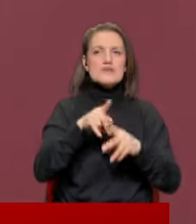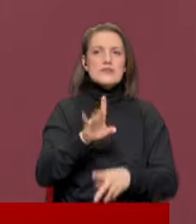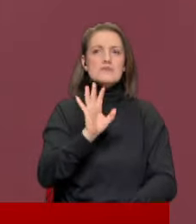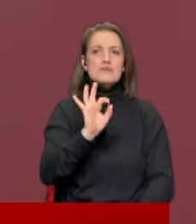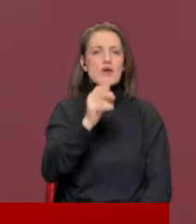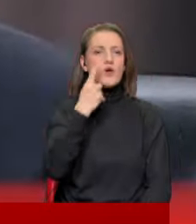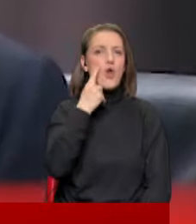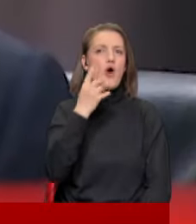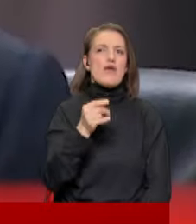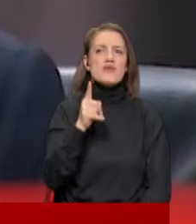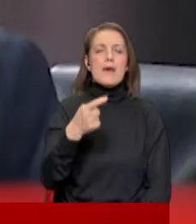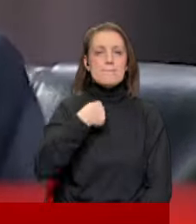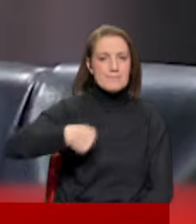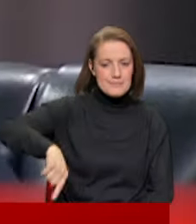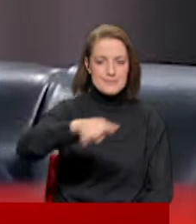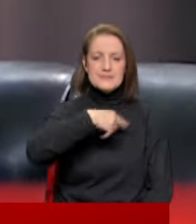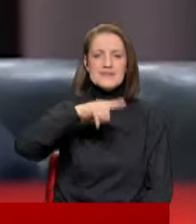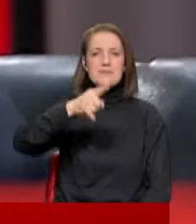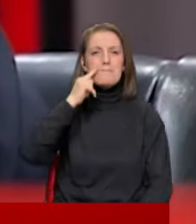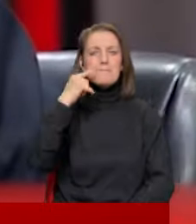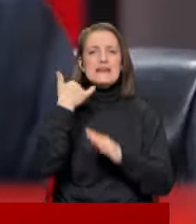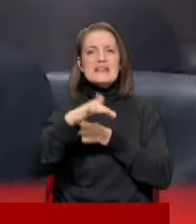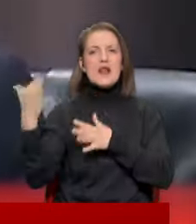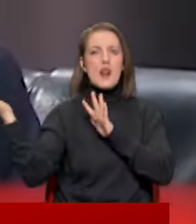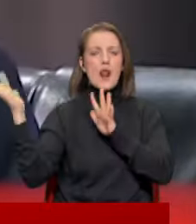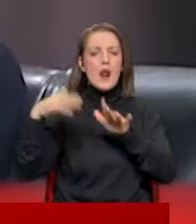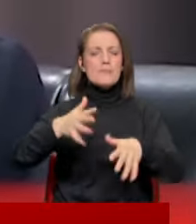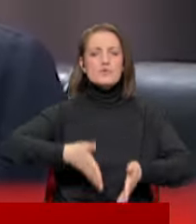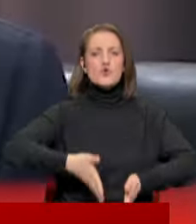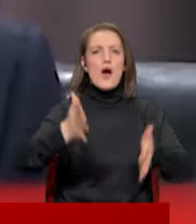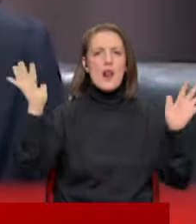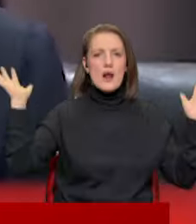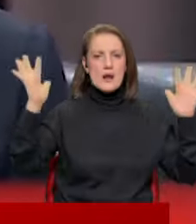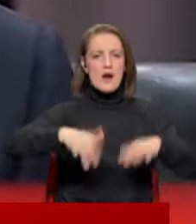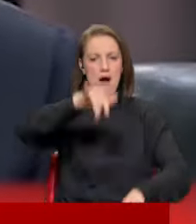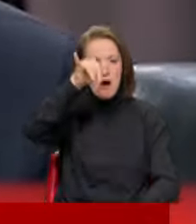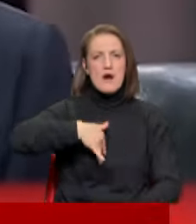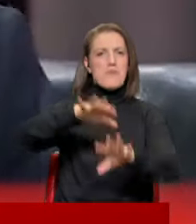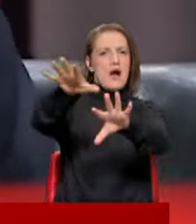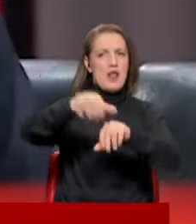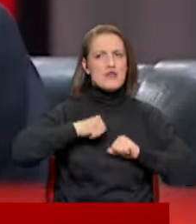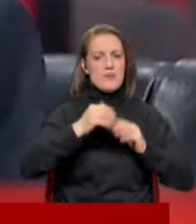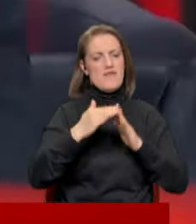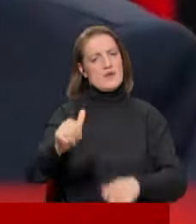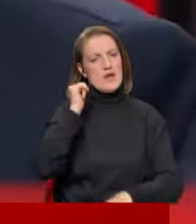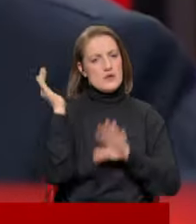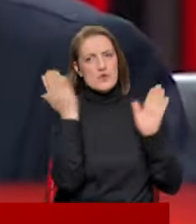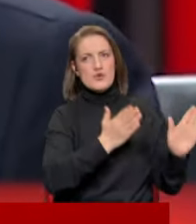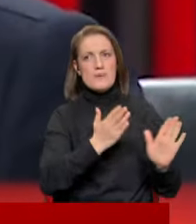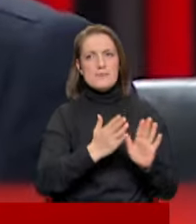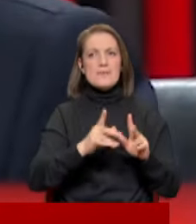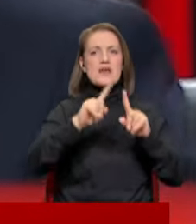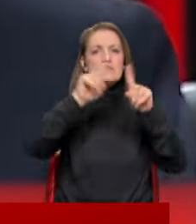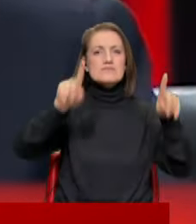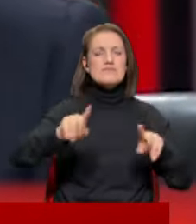Buna göre şekillenecek biz bu Milleti sokağa da dökeceğiz kardeşim sokağa çıkacağız hakkımızı alacağız evimize döneceğiz çerçeve